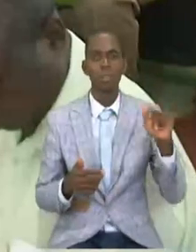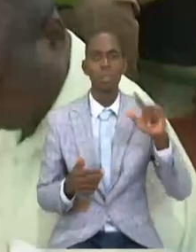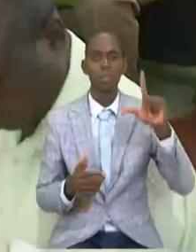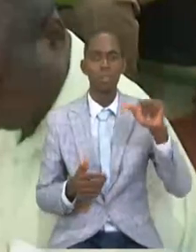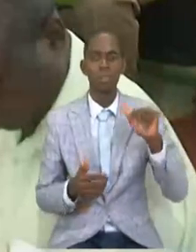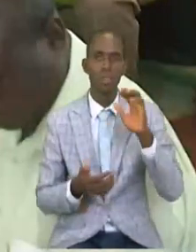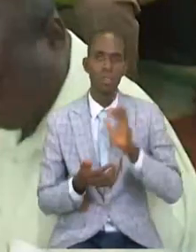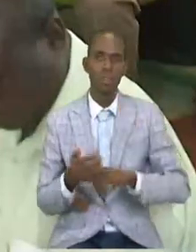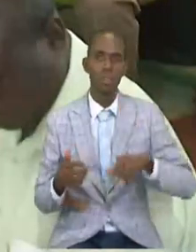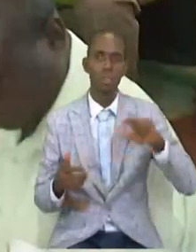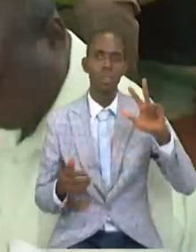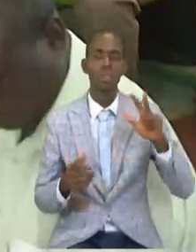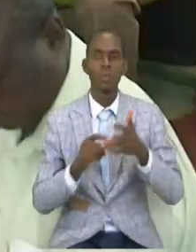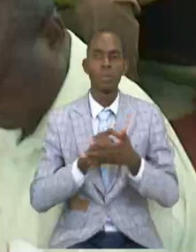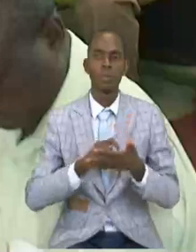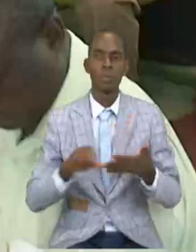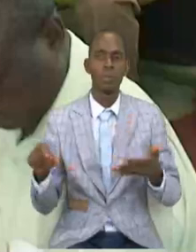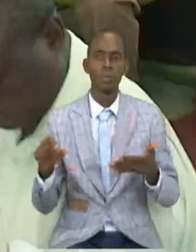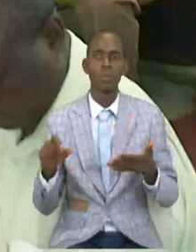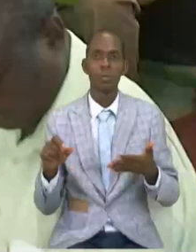Galates 3,